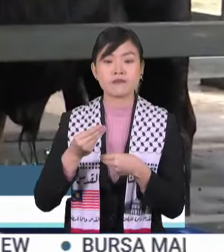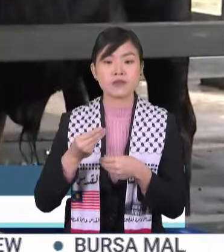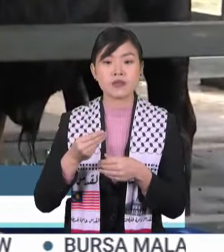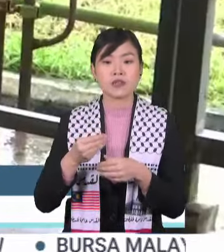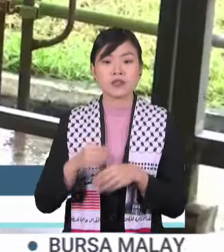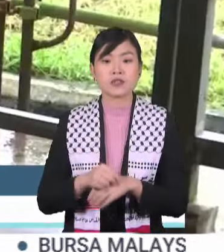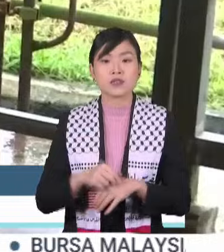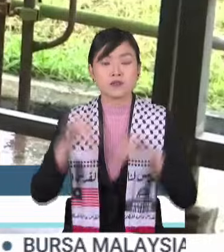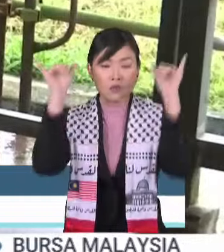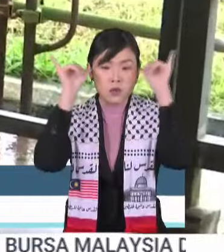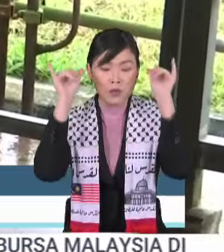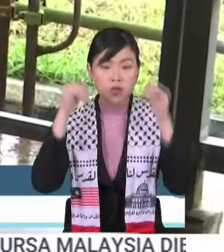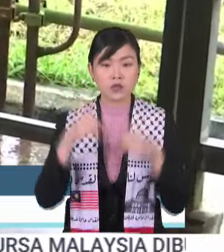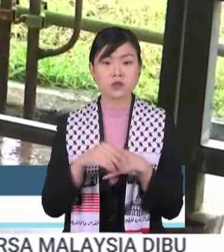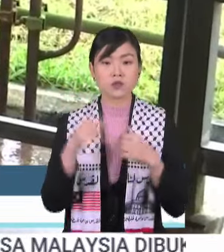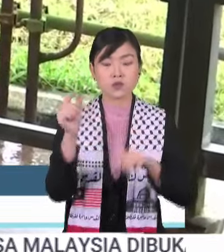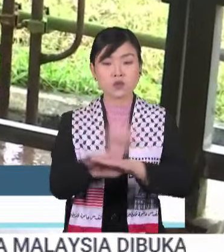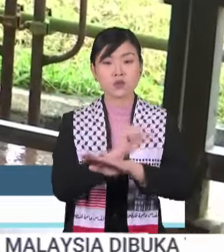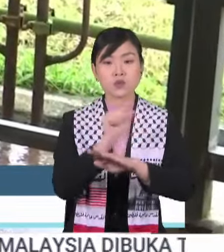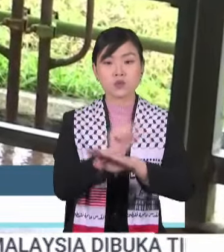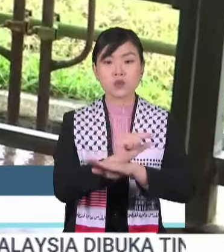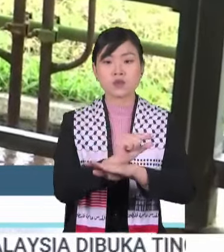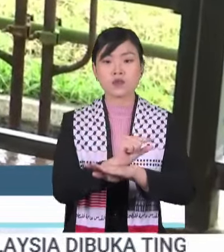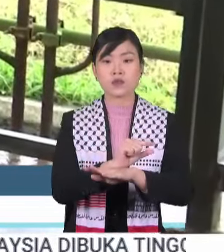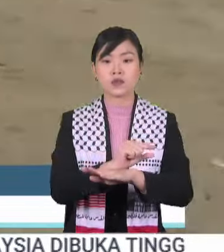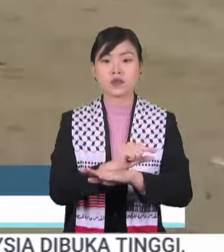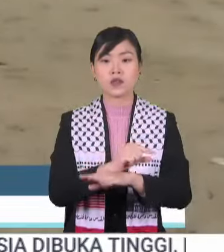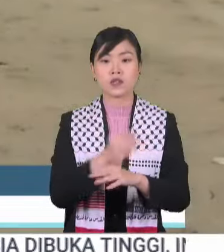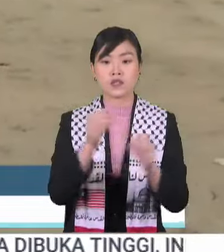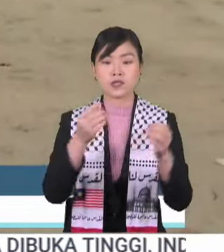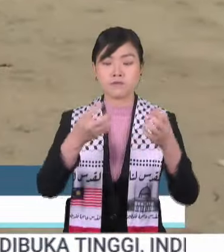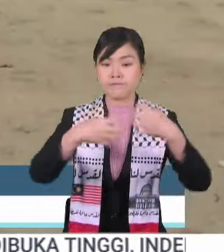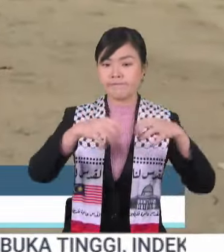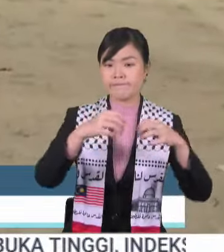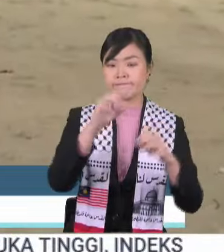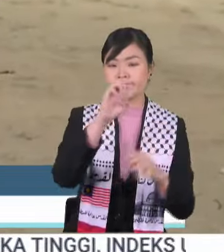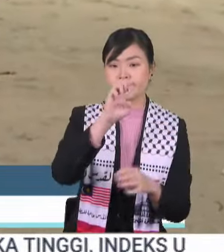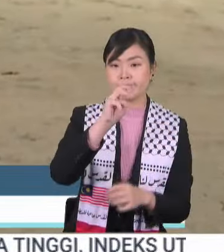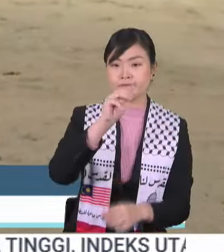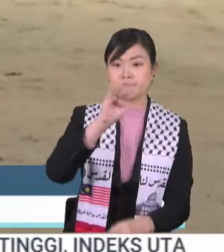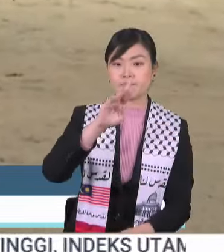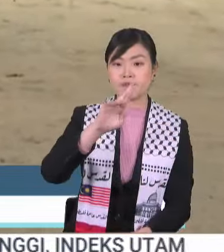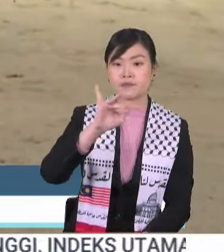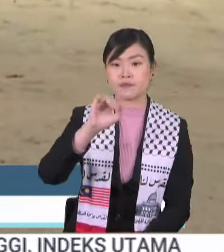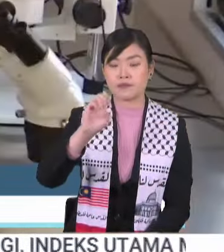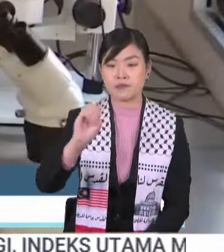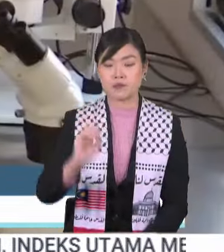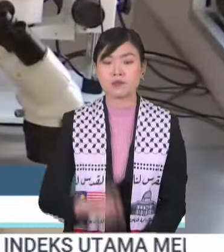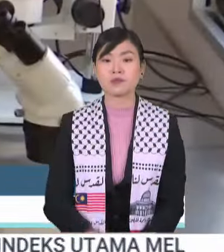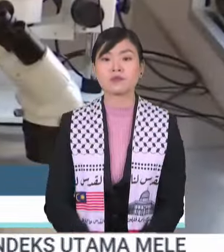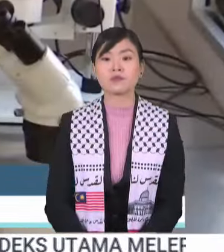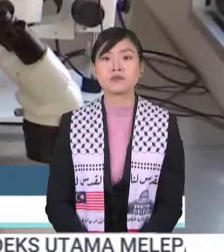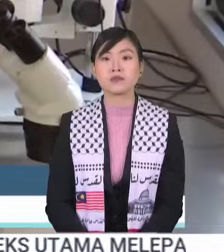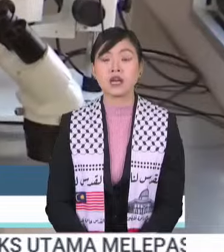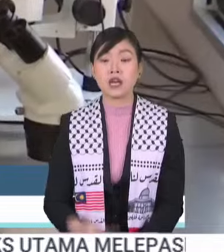membiakkannya melalui proses pemanian beradas malah turut mempunyai makmal penyelidikan sendiri yang mula